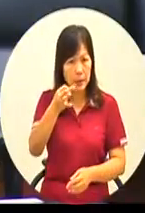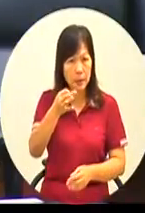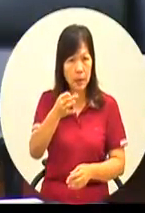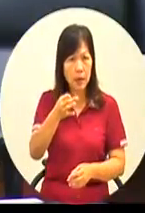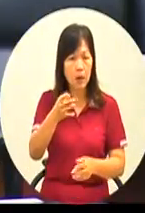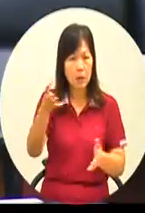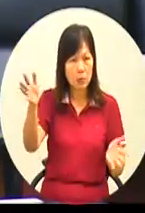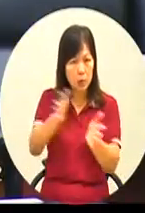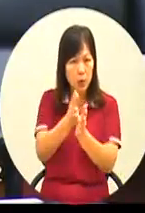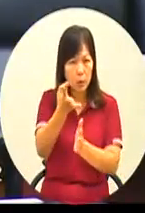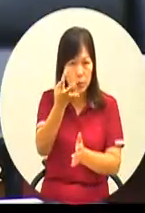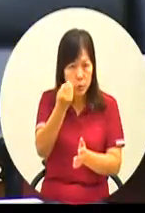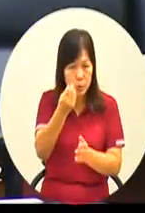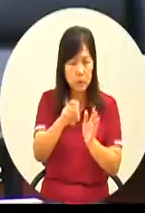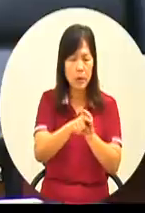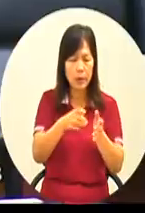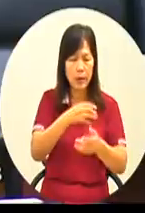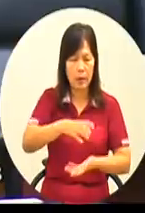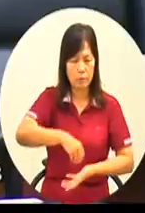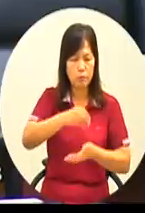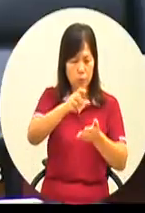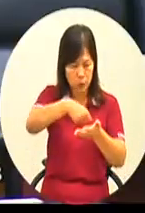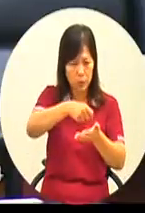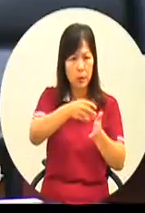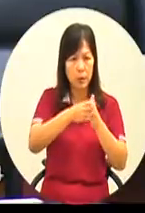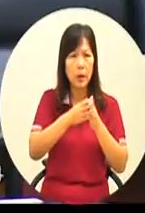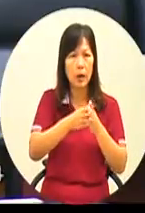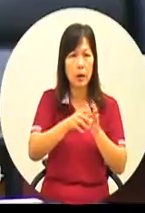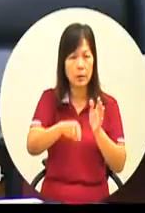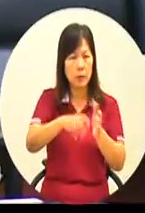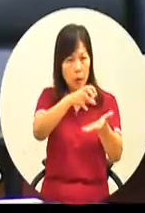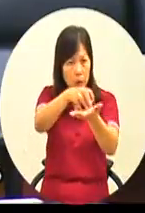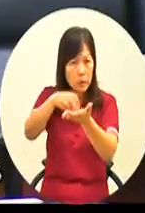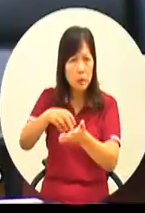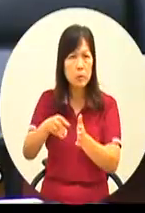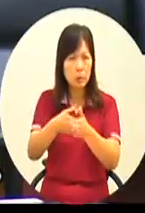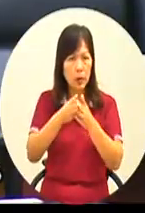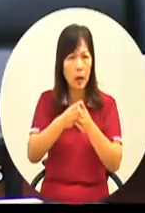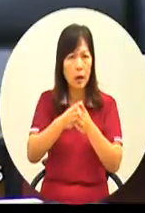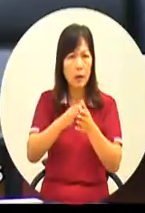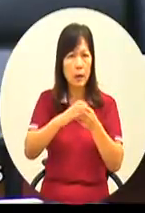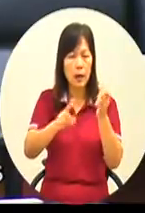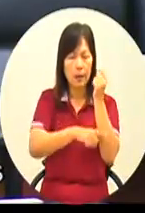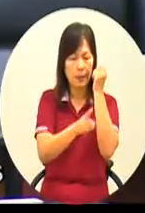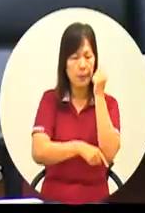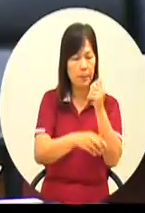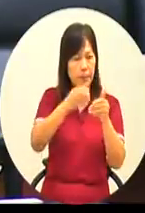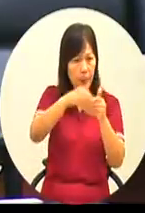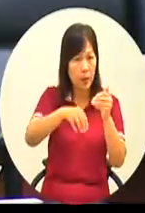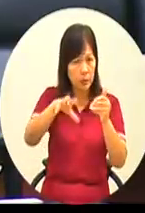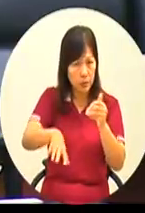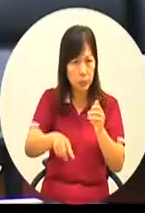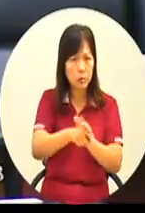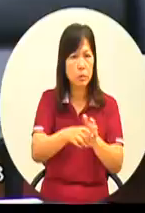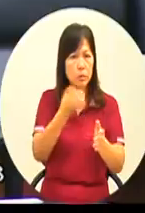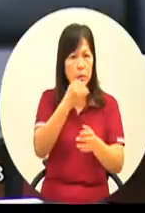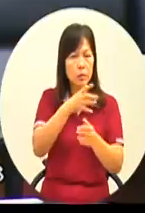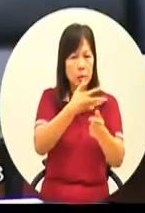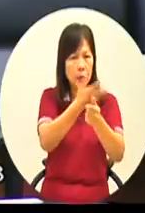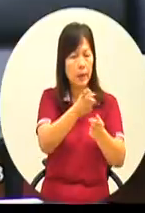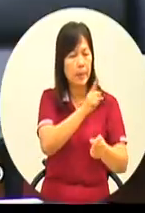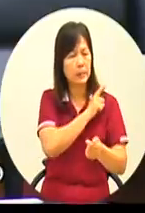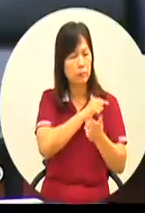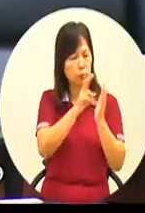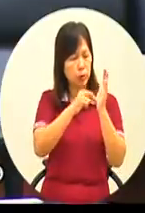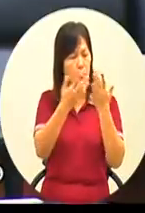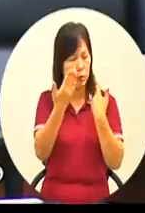底有多少，请把它提出来。这些证据请提出来，法制局提出这样的东西，你们才可以自清啊。